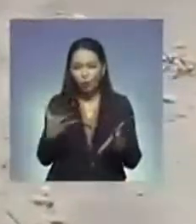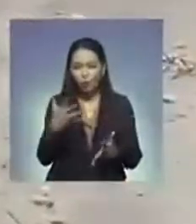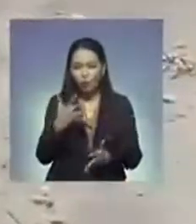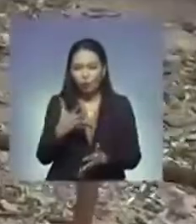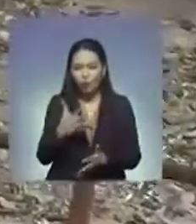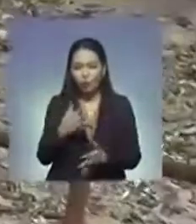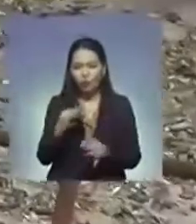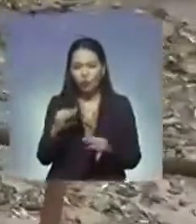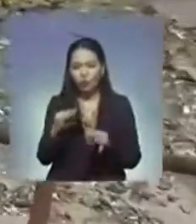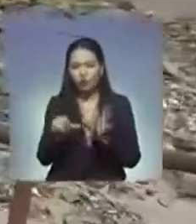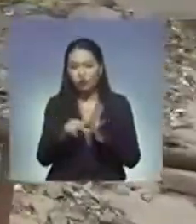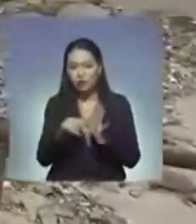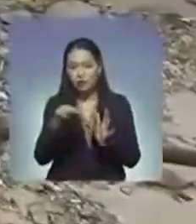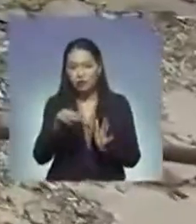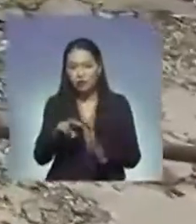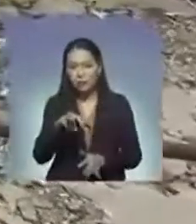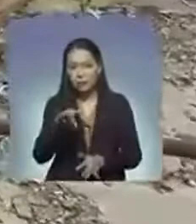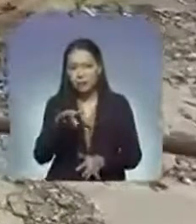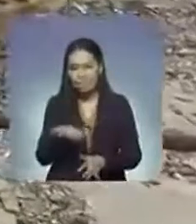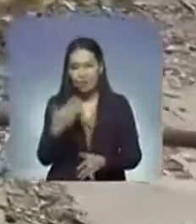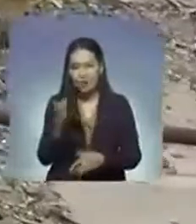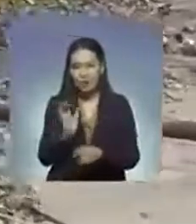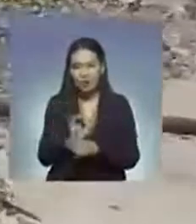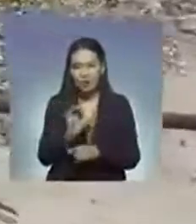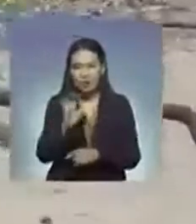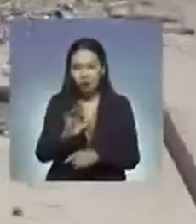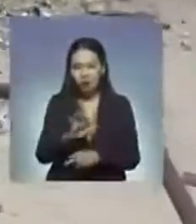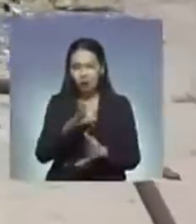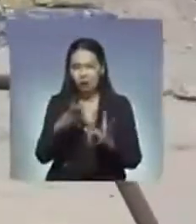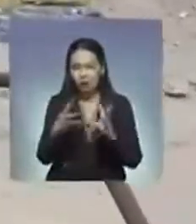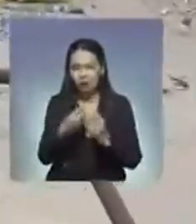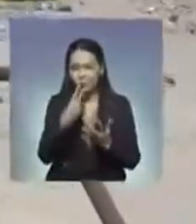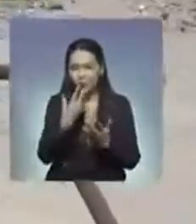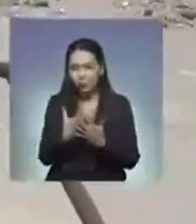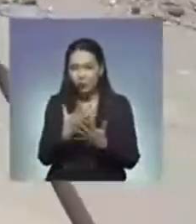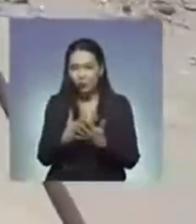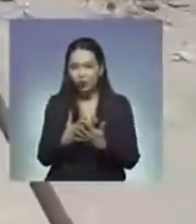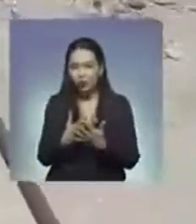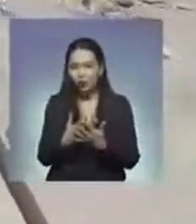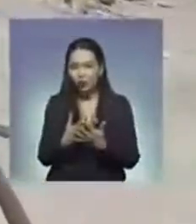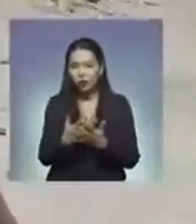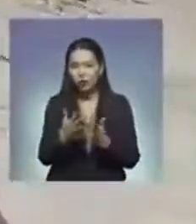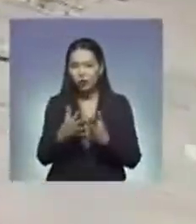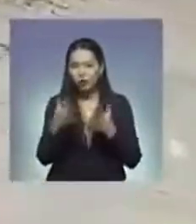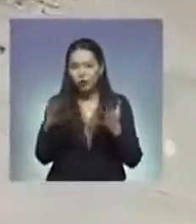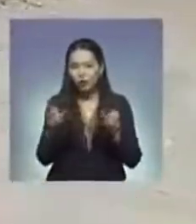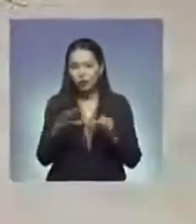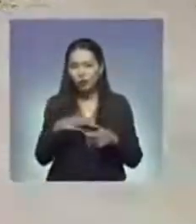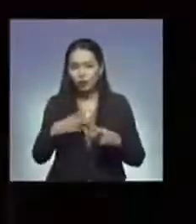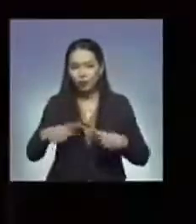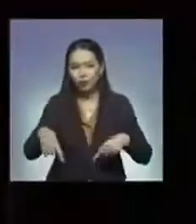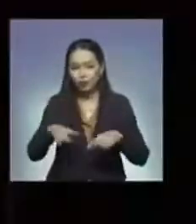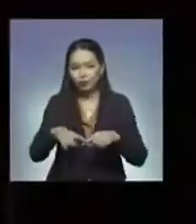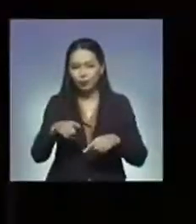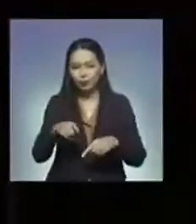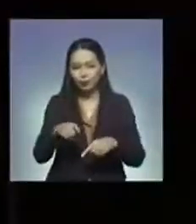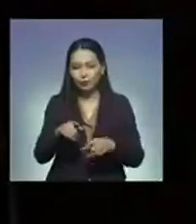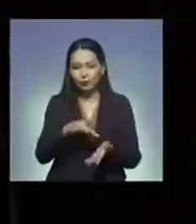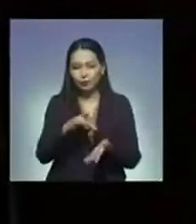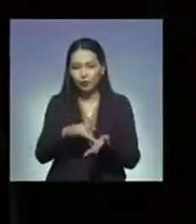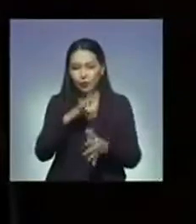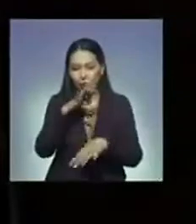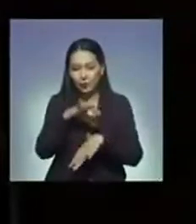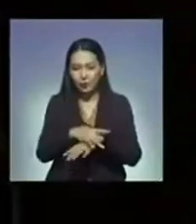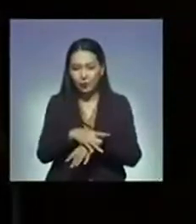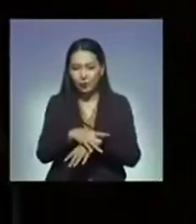65 тысяч тенге за нарушение правил выпаса сельскохозяйственных животных и благоустройства территории города. По данному факту